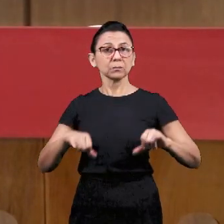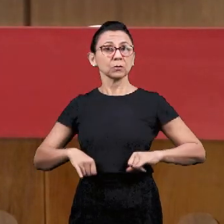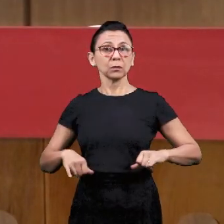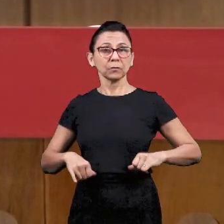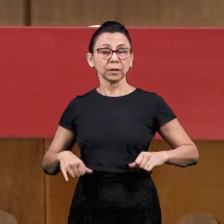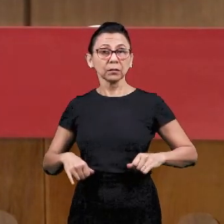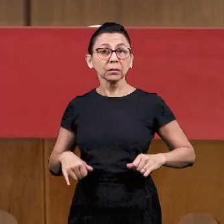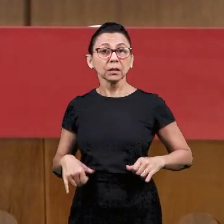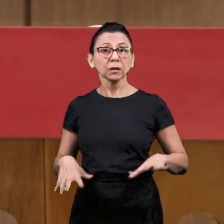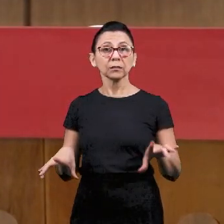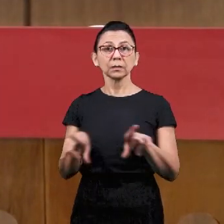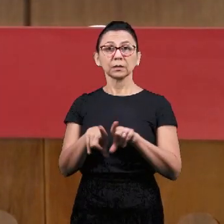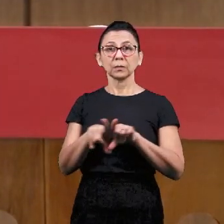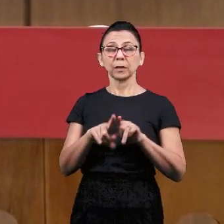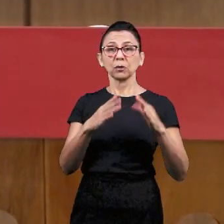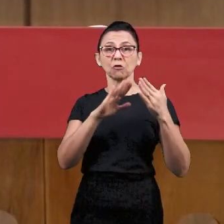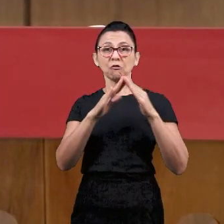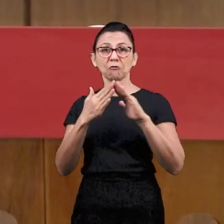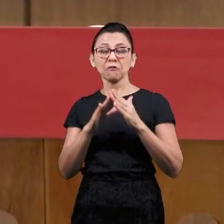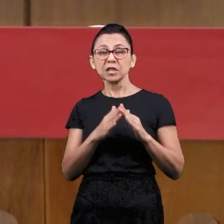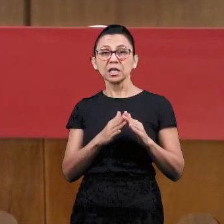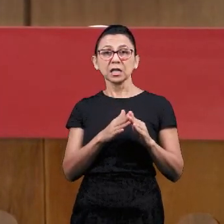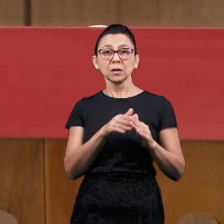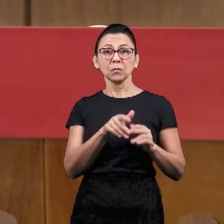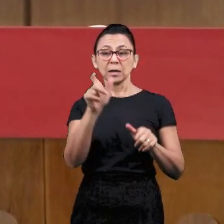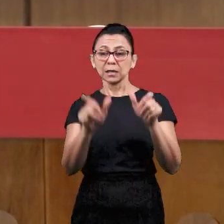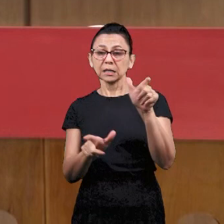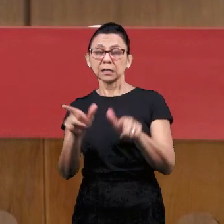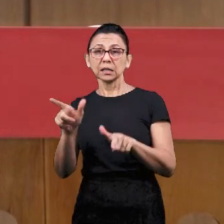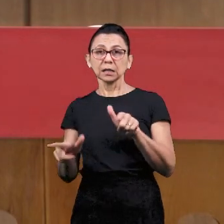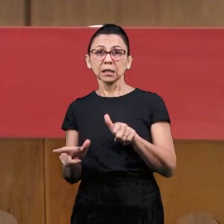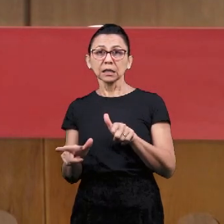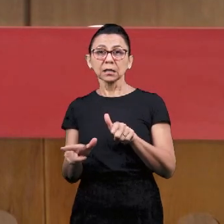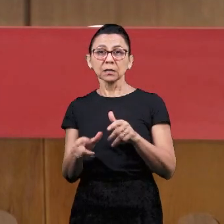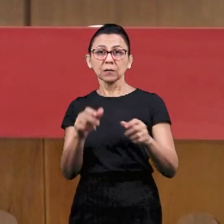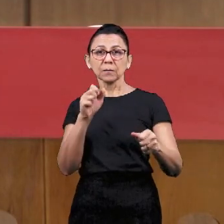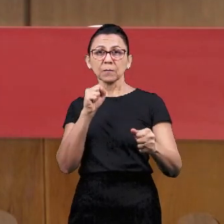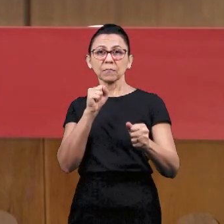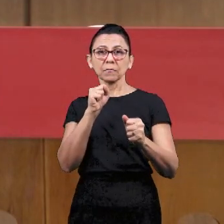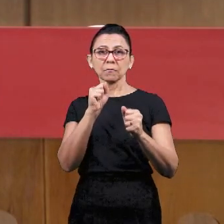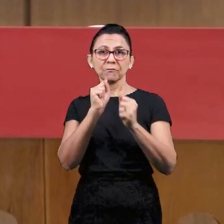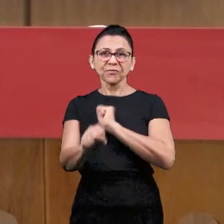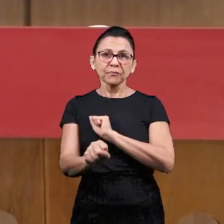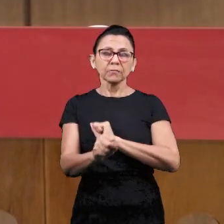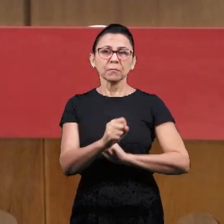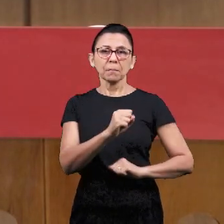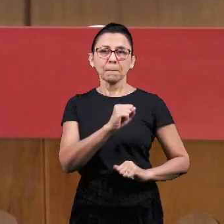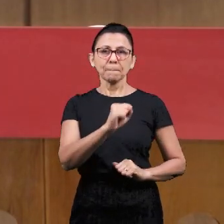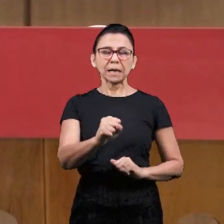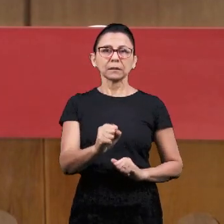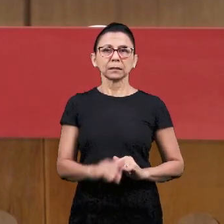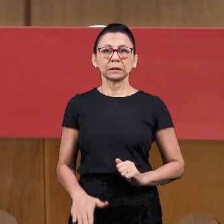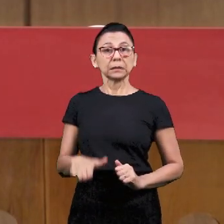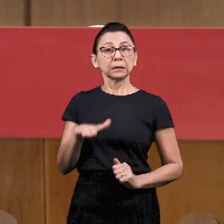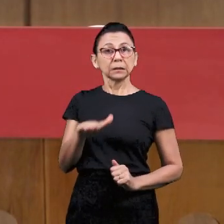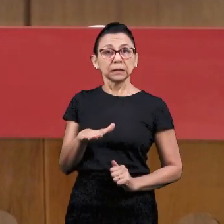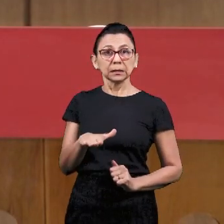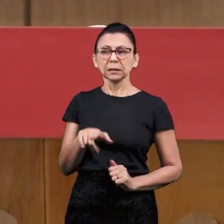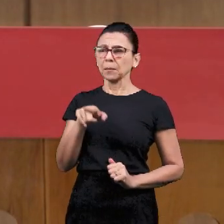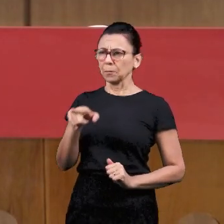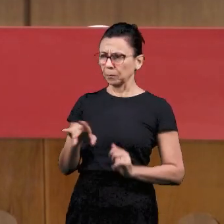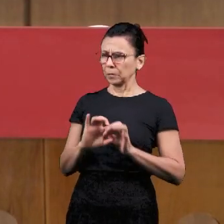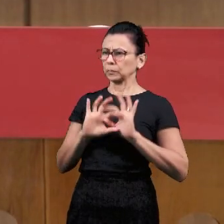l'enfant. Et l'autre jour, on applaudit. Et laisse-le partir, c'est Barabbas. Mes frères, nous ne vivons